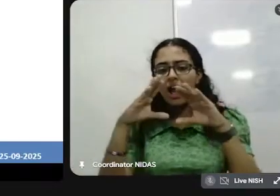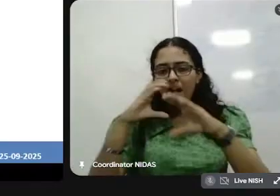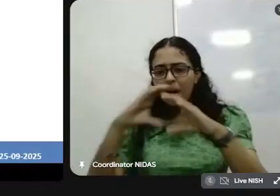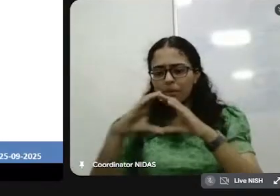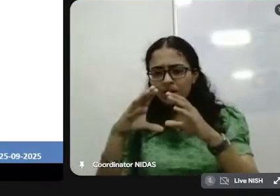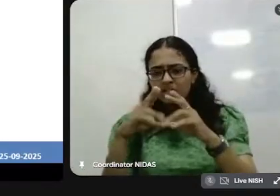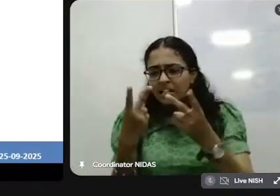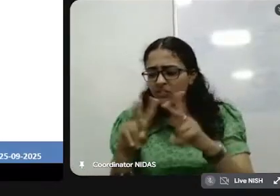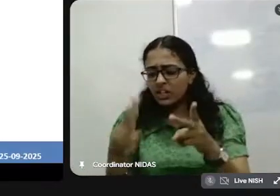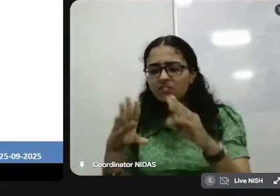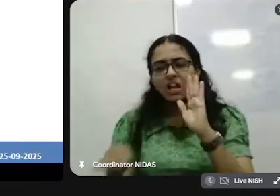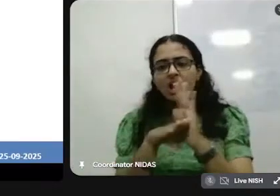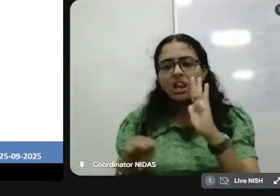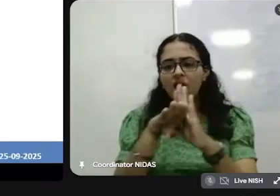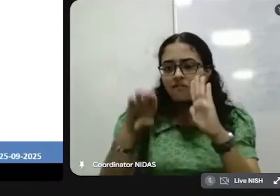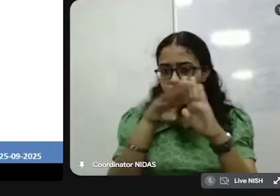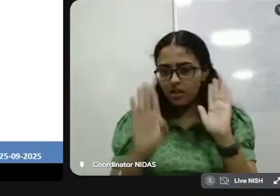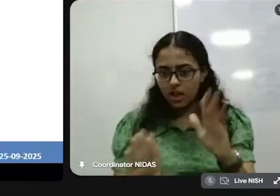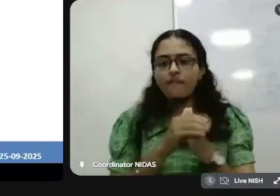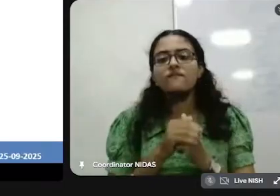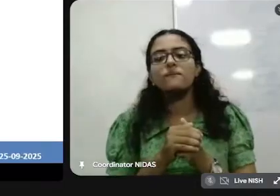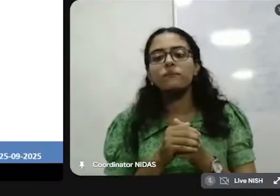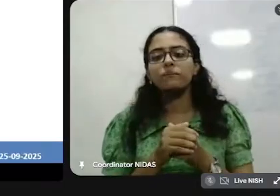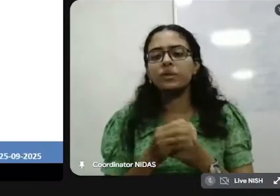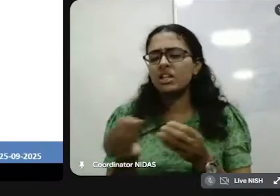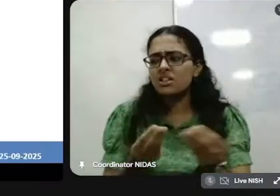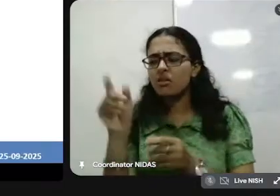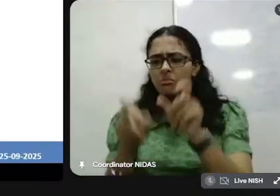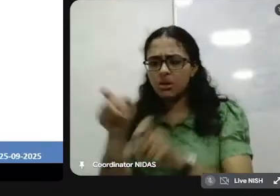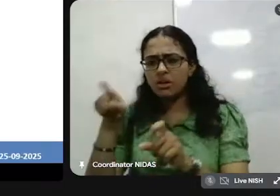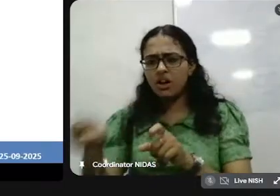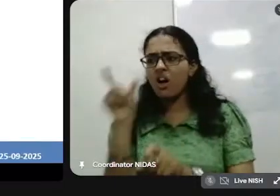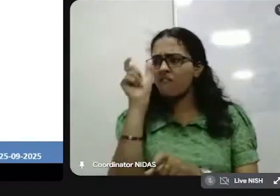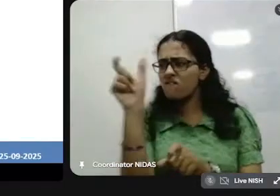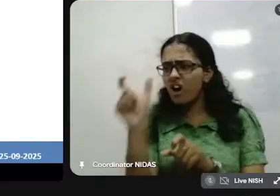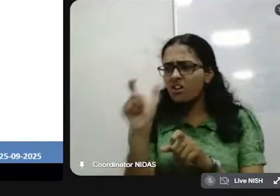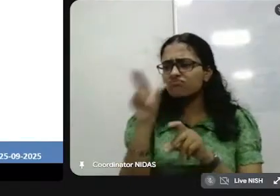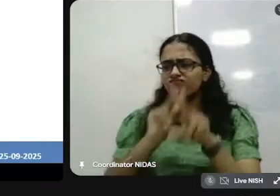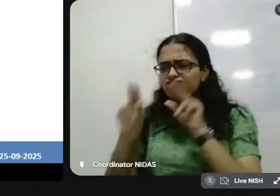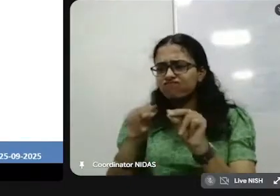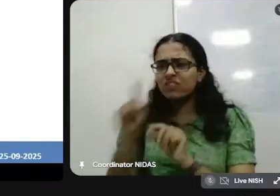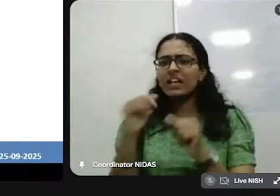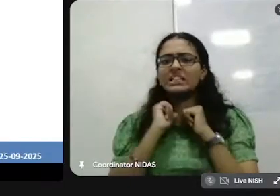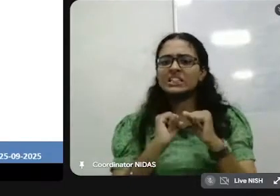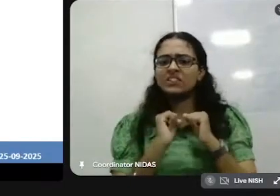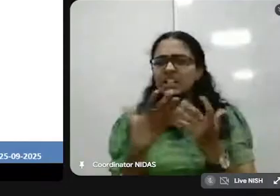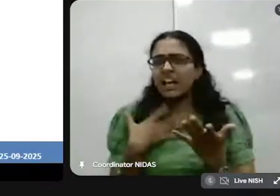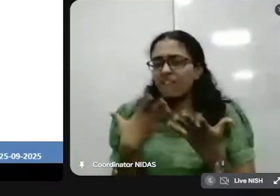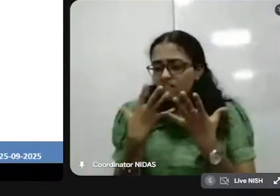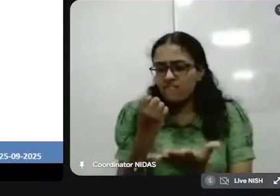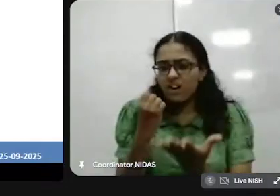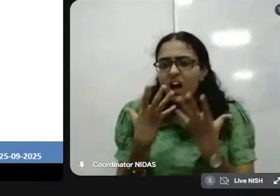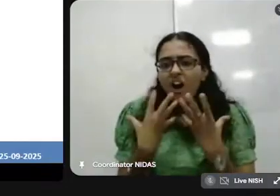പല രീതിയിലായിരിക്കാം സ്ട്രോക്ക് വരുന്ന ആൾക്ക് വരിക. ചില ആൾക്കാർക്ക് വാക്കുകൾ പറയാനുള്ള ബുദ്ധിമുട്ടായിരിക്കാം, എന്ത് വേണം